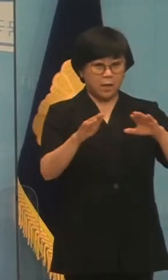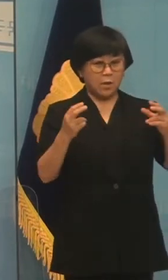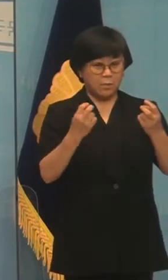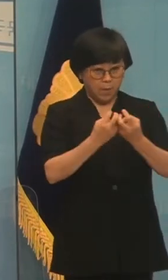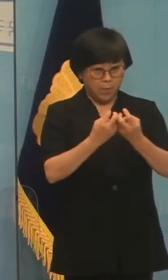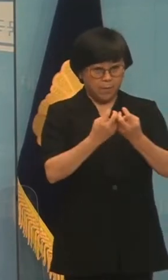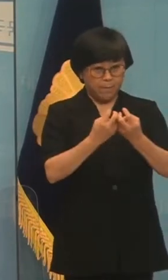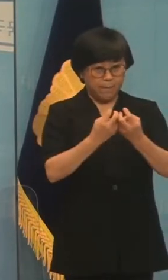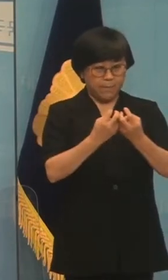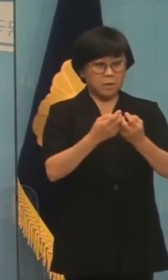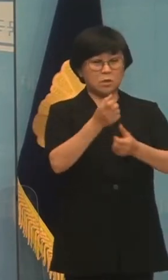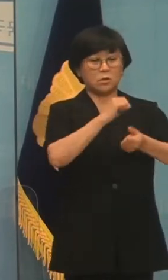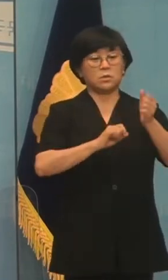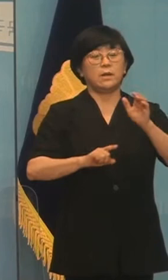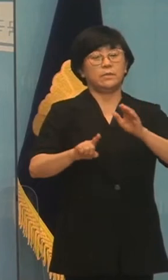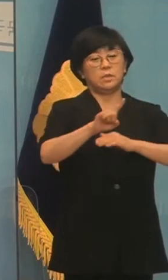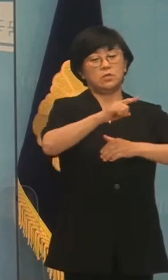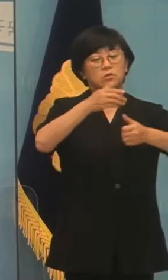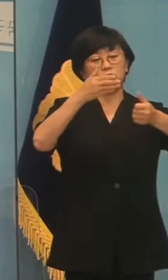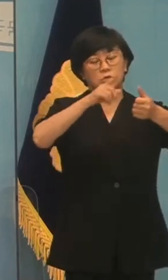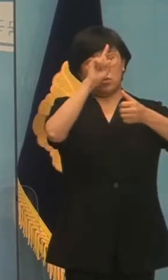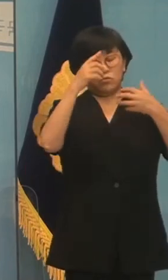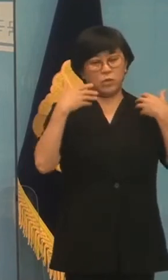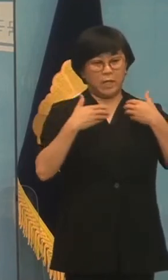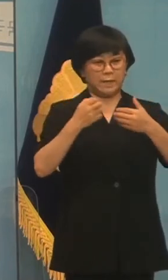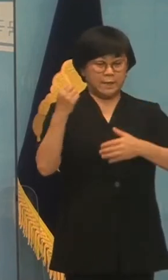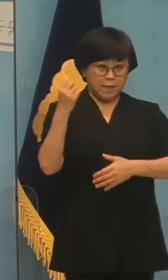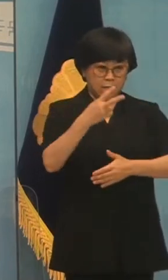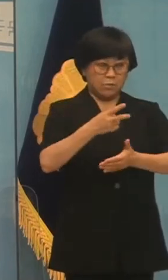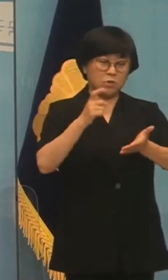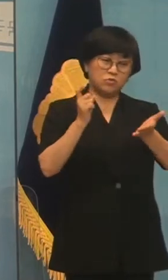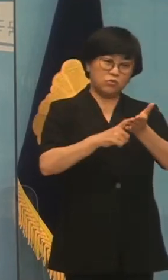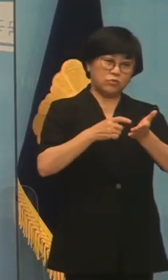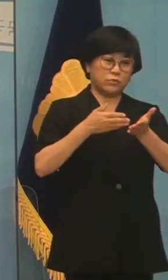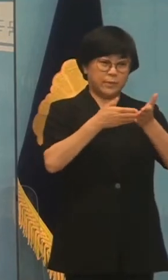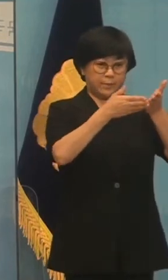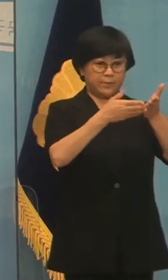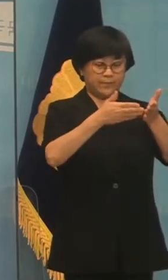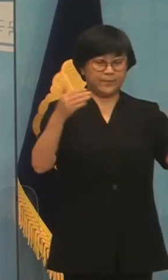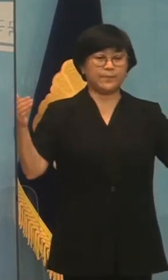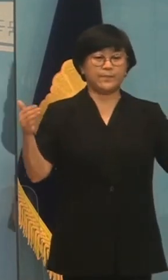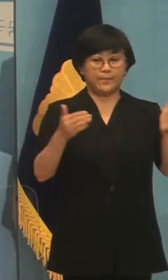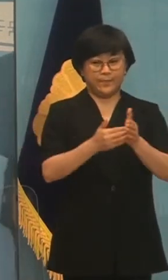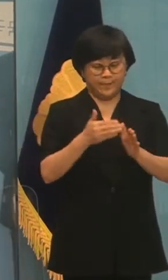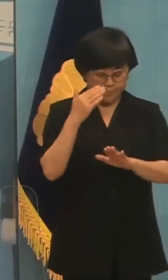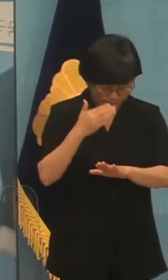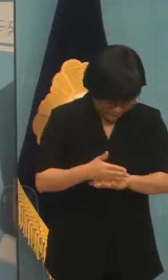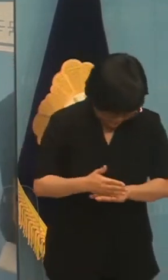마련에 적극 나서줄 것을 정부 당국에 다시 한번 촉구합니다. 이상입니다.